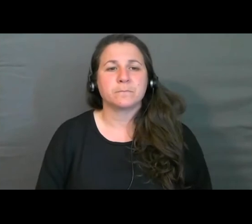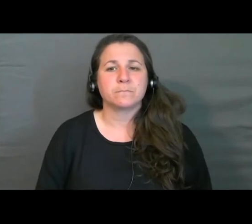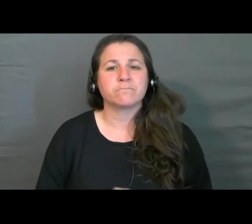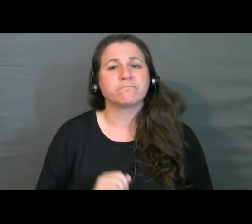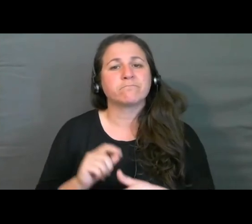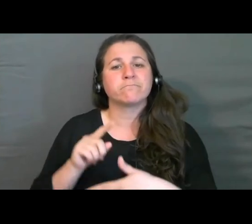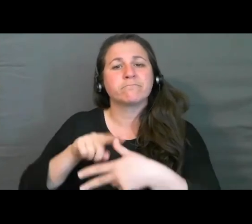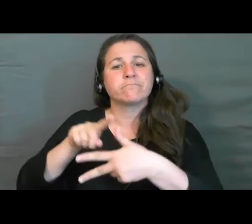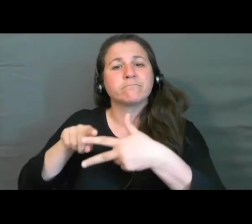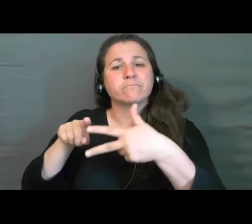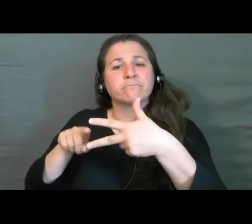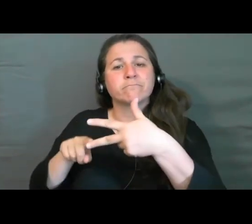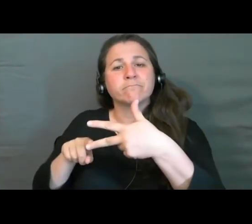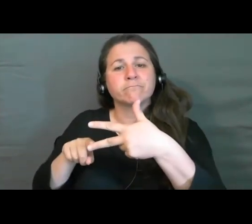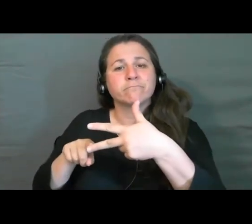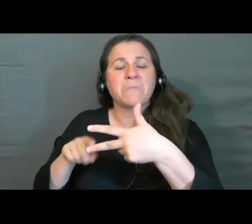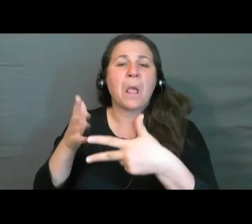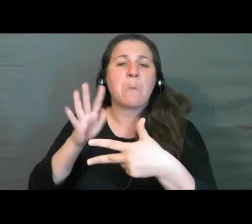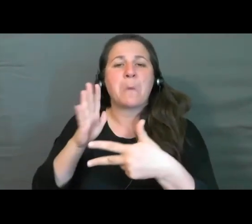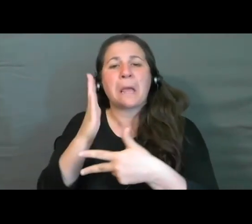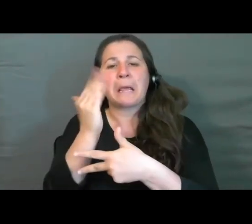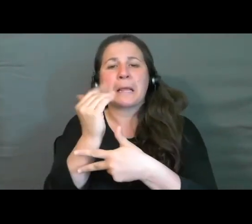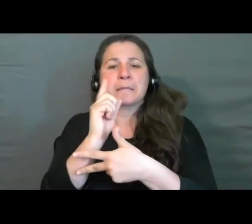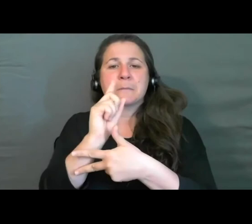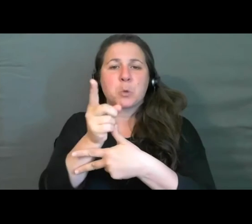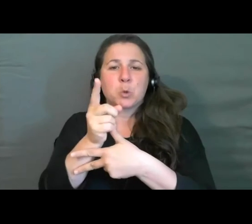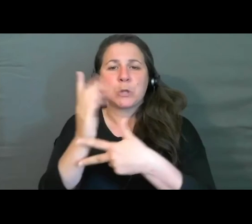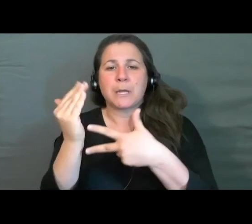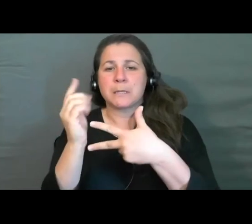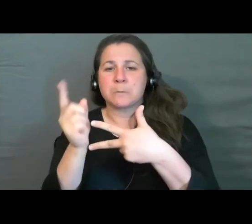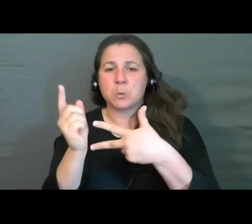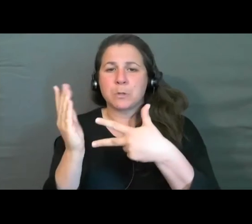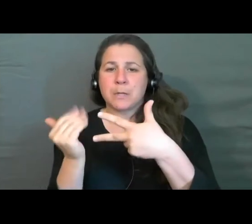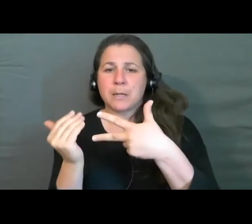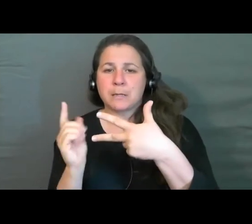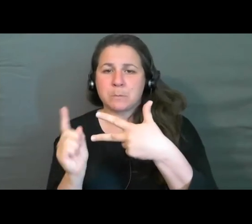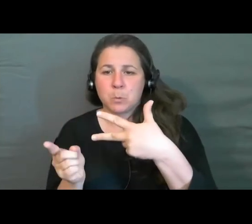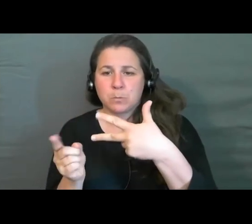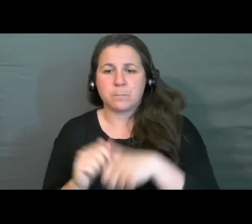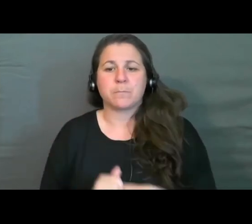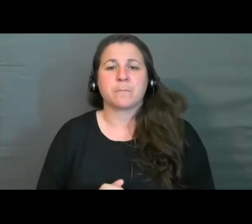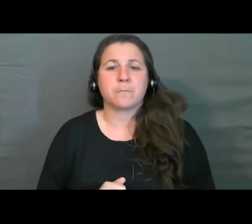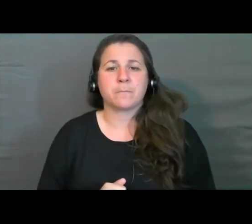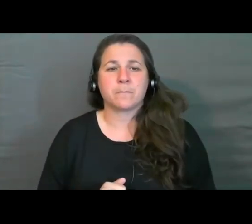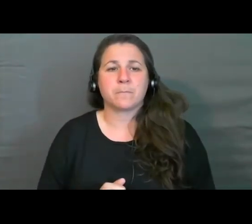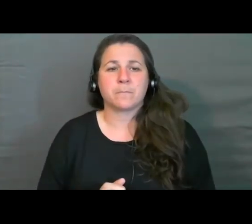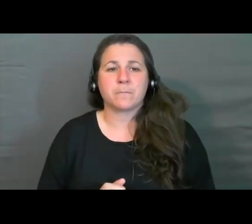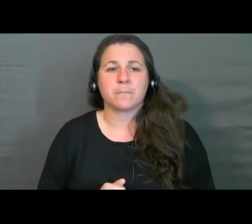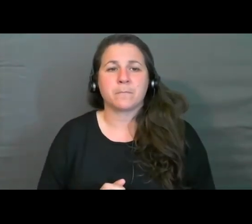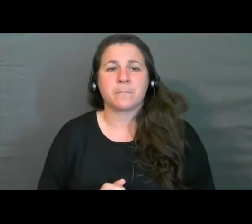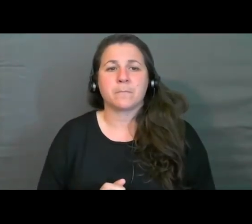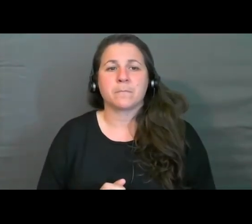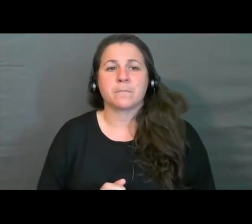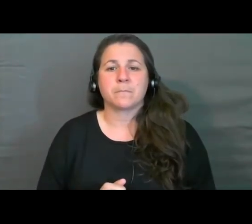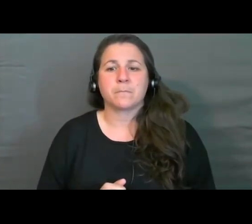chacune de mes invités aura à peu près une quinzaine de minutes pour intervenir. Martin va le faire avec